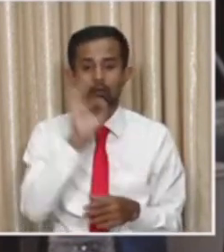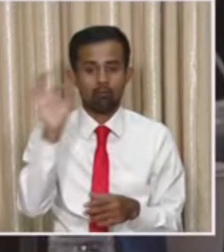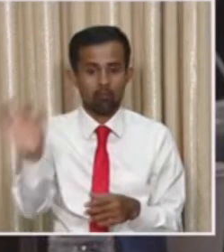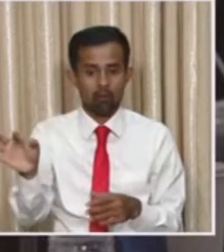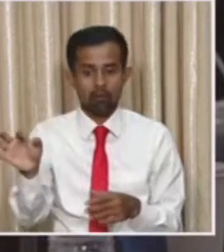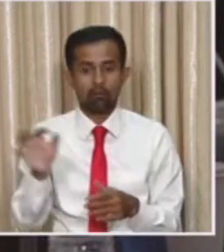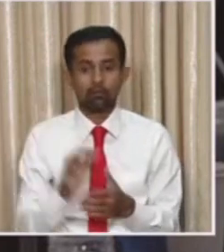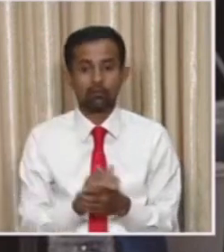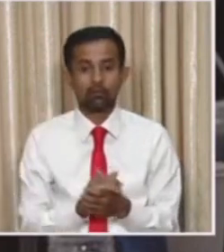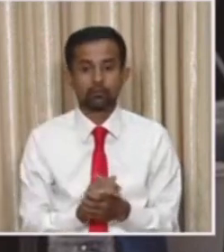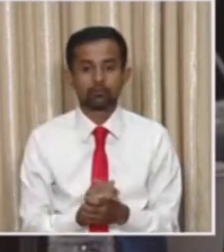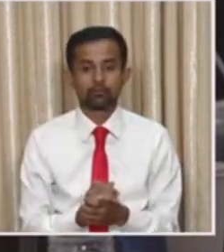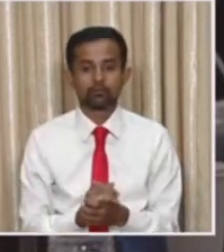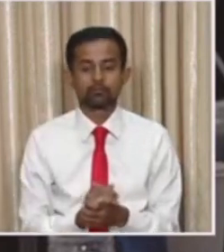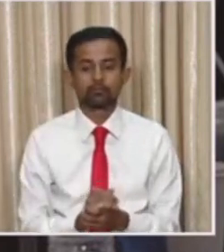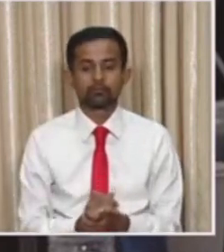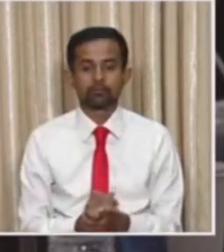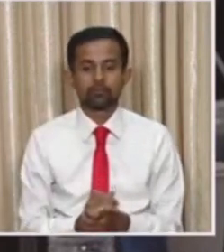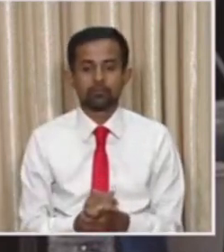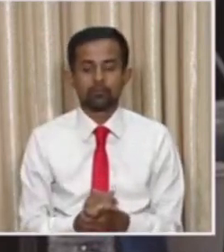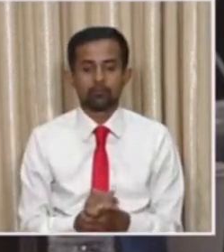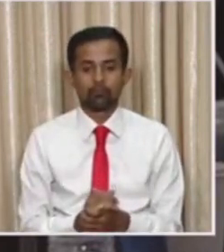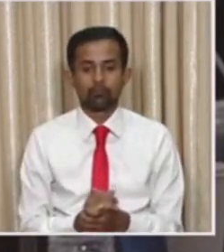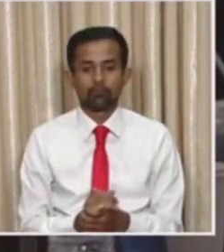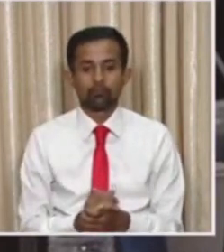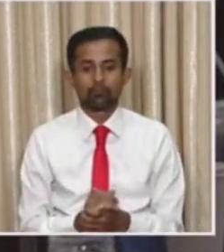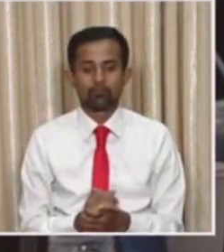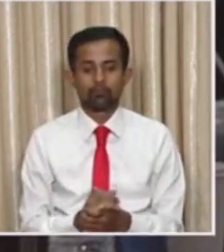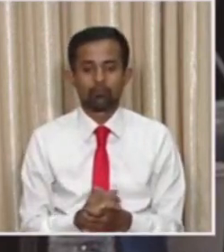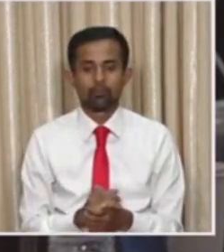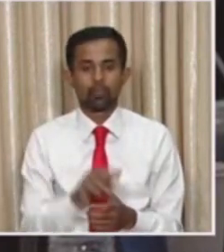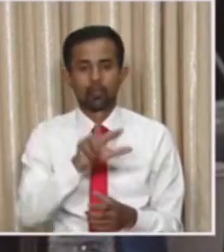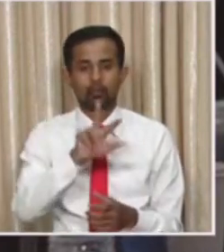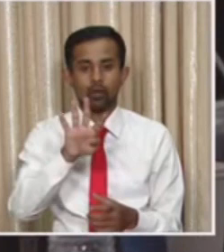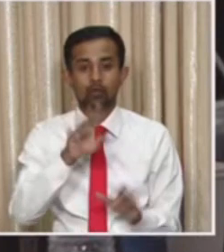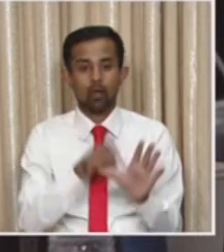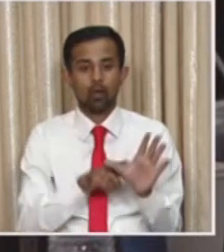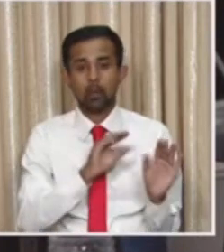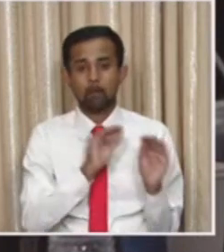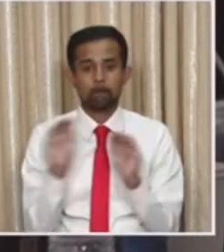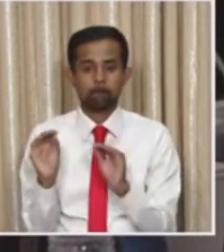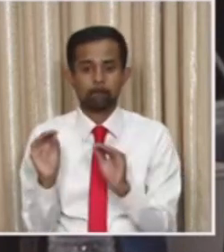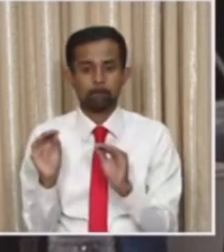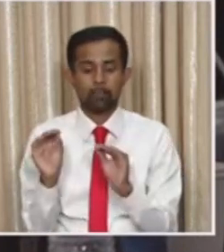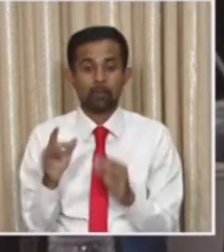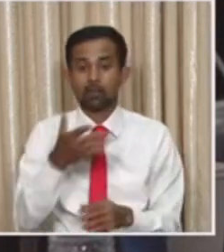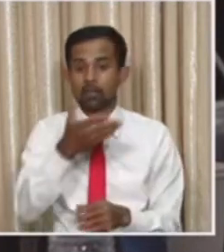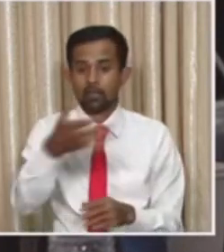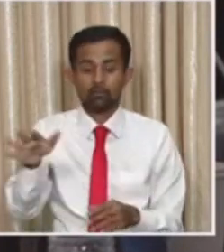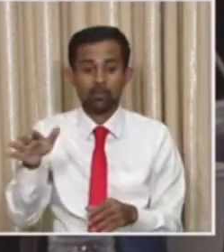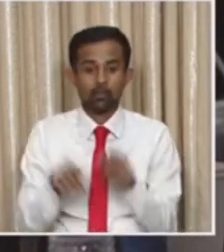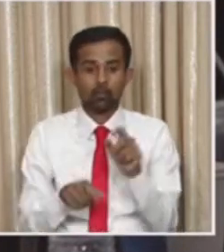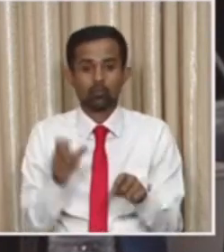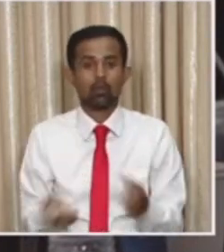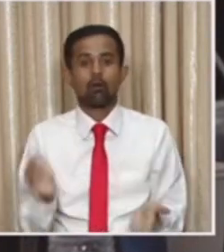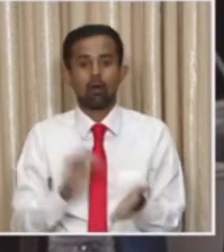மக்கள் மீண்டும் அங்கே குடியேற அனுமதிக்கப்படவில்லை. இவ்வாறு இந்த யுத்தம் காரணமாக மக்கள் வெளியேற வேண்டியிருந்த இடங்களிலே குருந்தூர் மலை